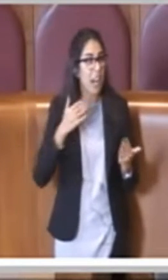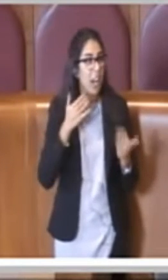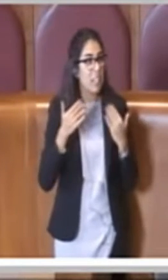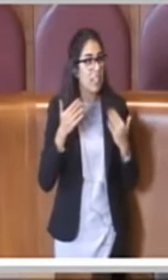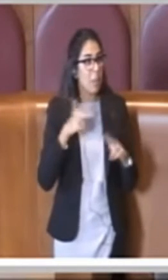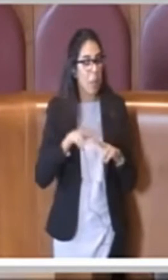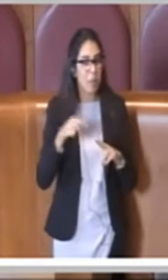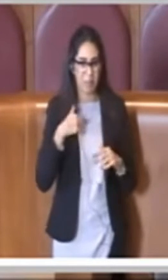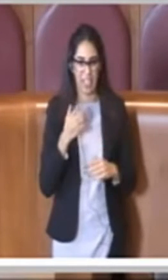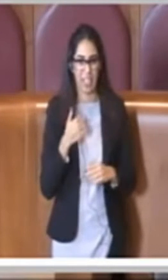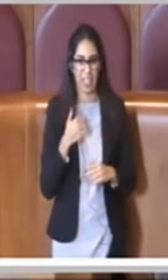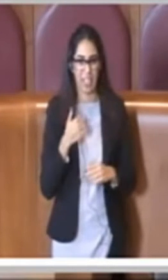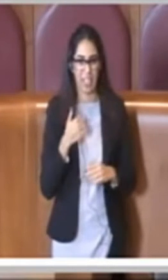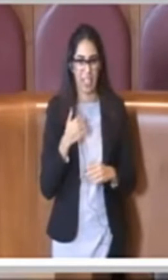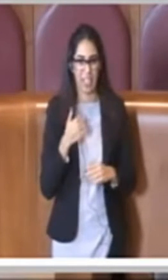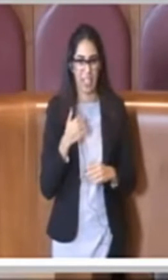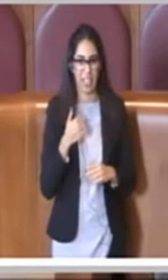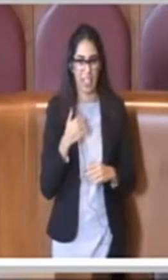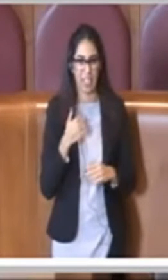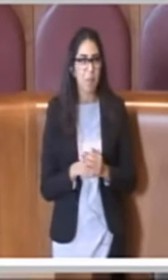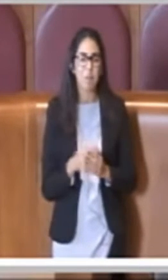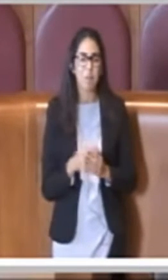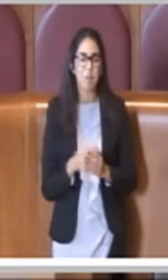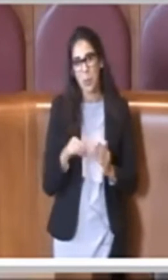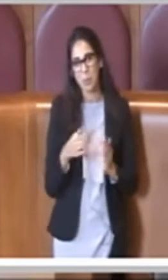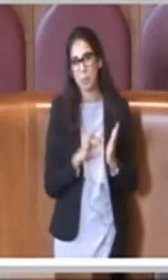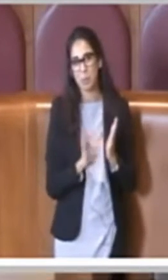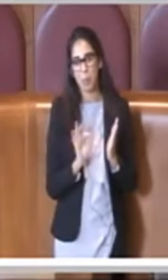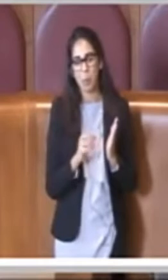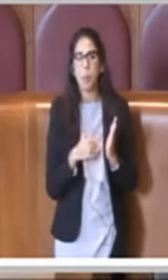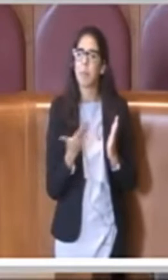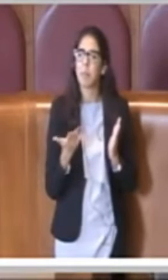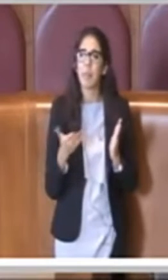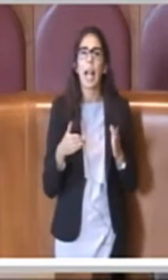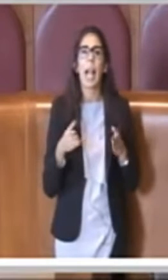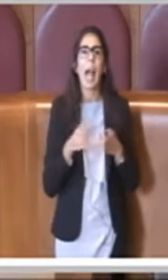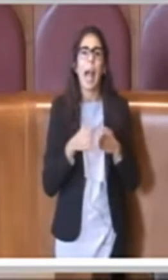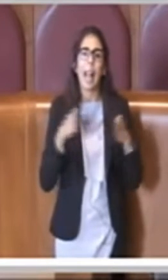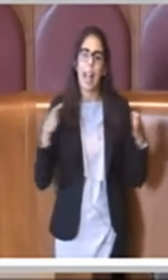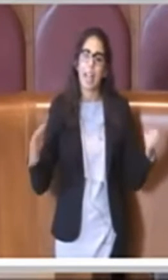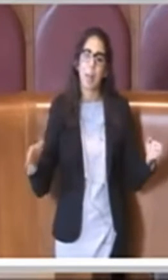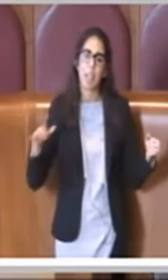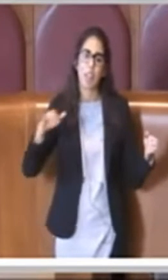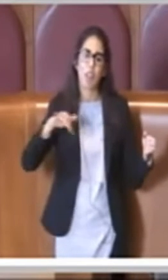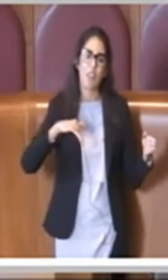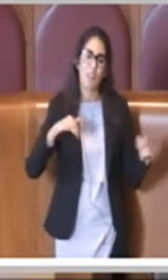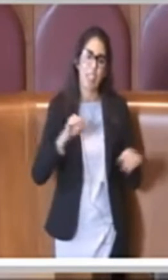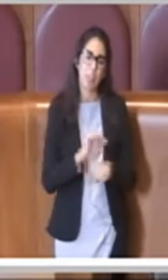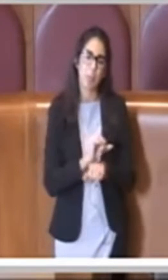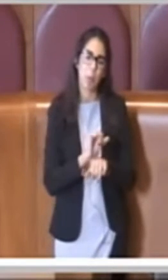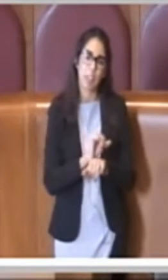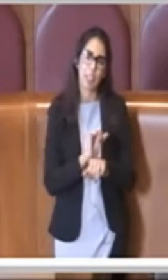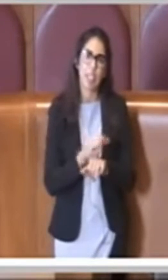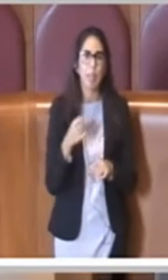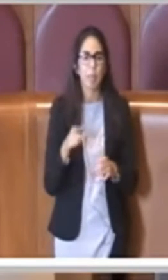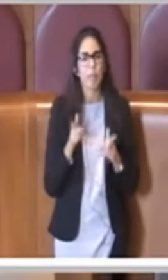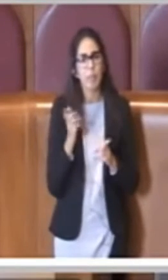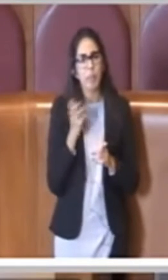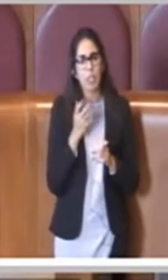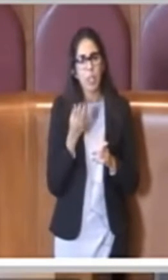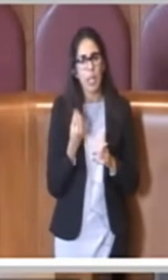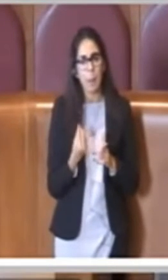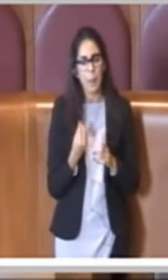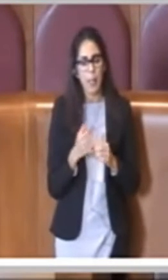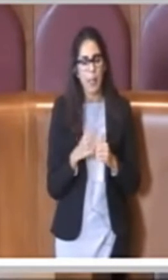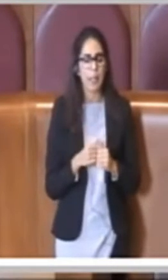Capitolina. Infatti, mi sono tenuta per l'ultimo l'allargamento della via Tiburtina e mi viene da sorridere perché